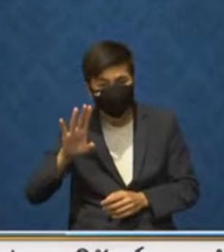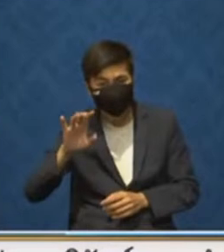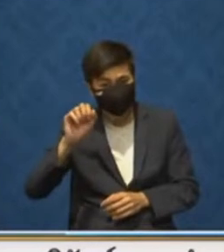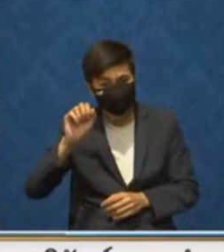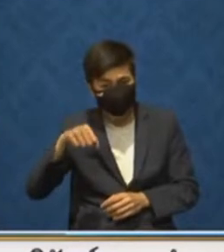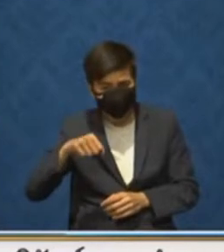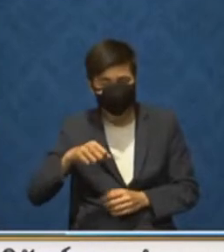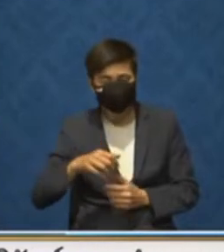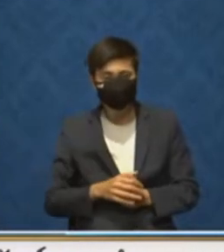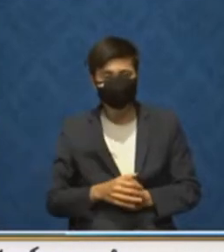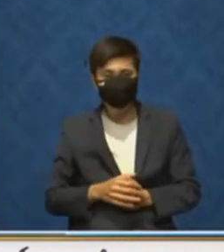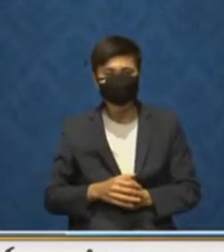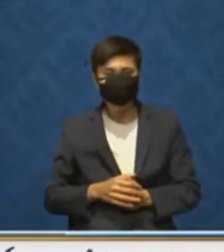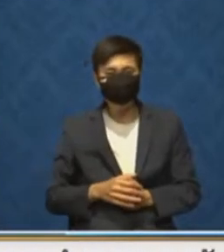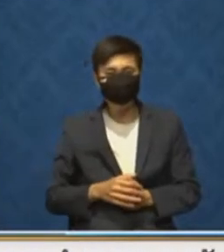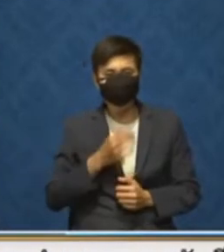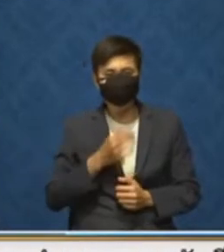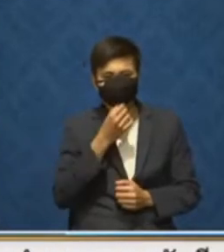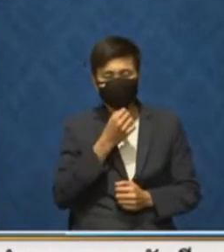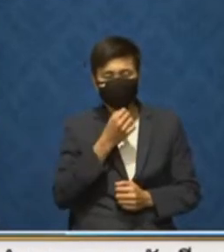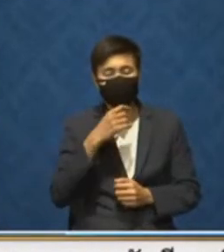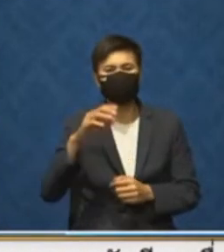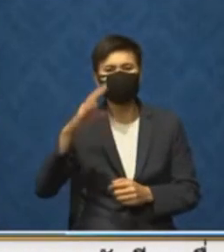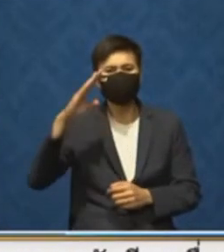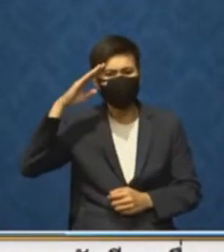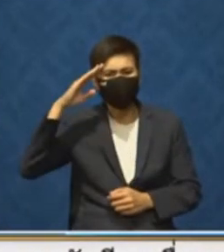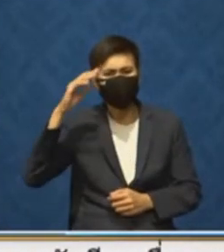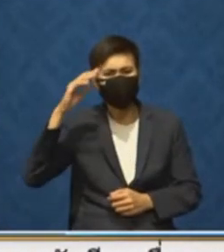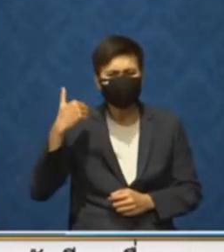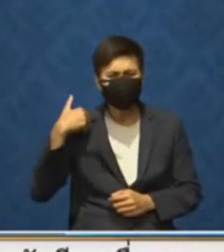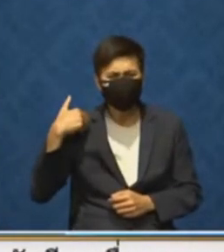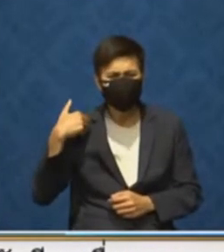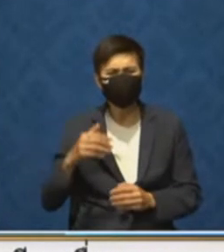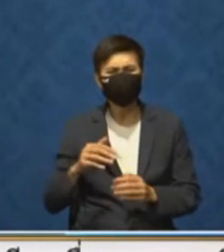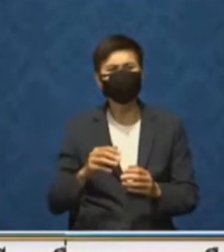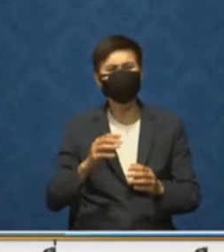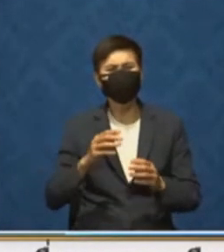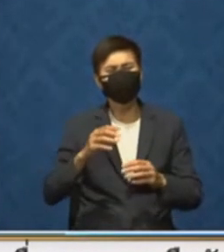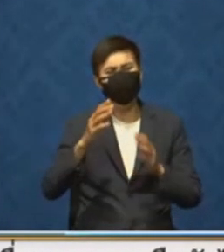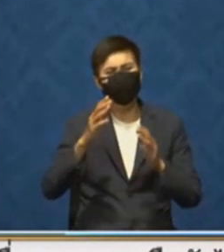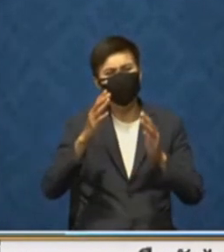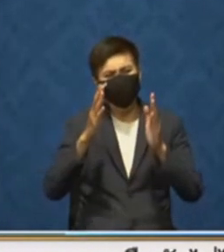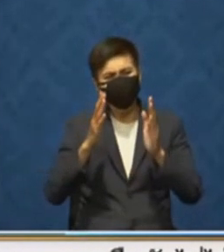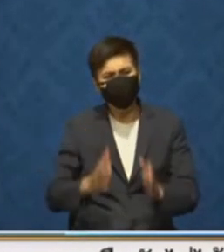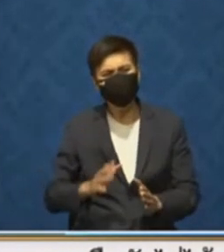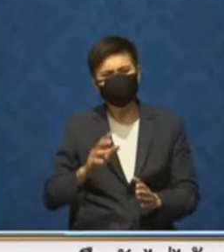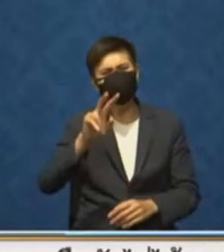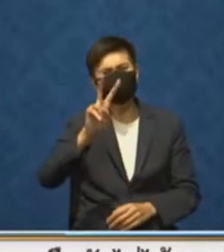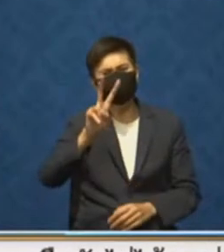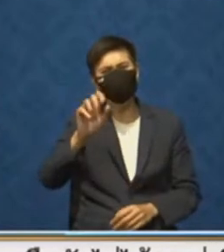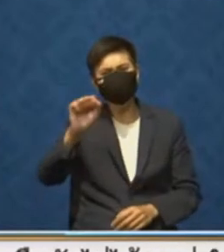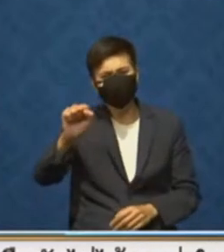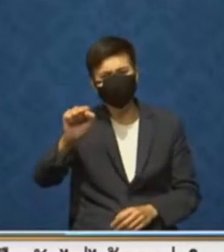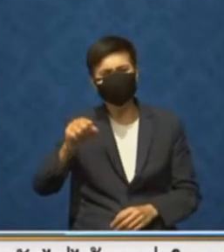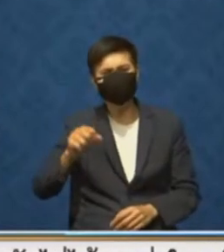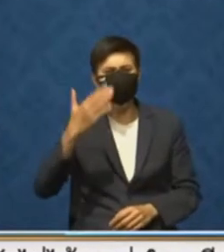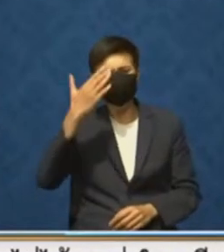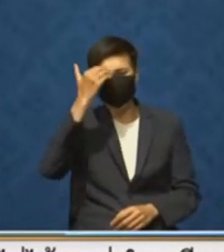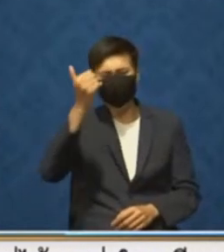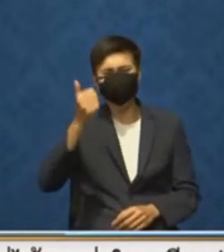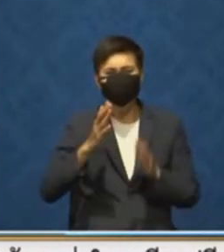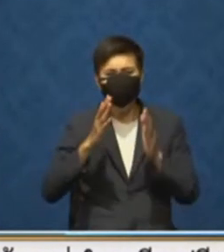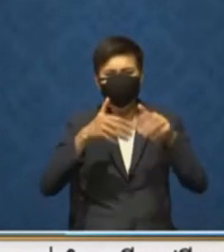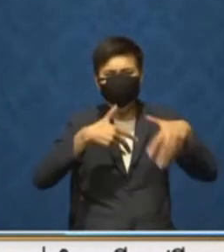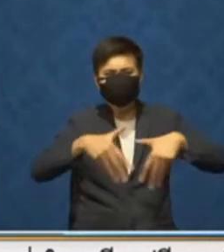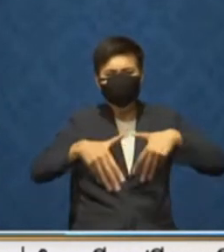สามีไม่เกิน 3เหล่าทัพมีไม่เกิน 20,000บาทแต่คนไทยมี 70ล้านคนครับทำไมคุณประยุทธถึง